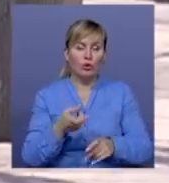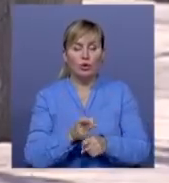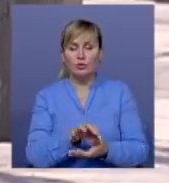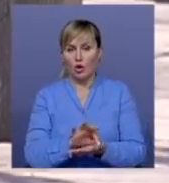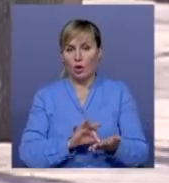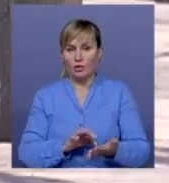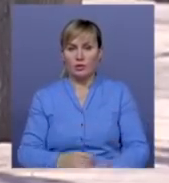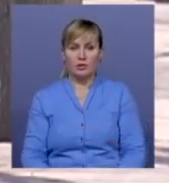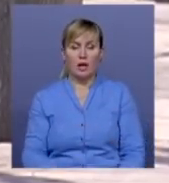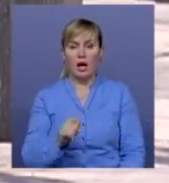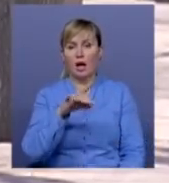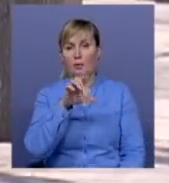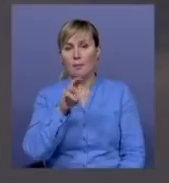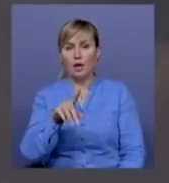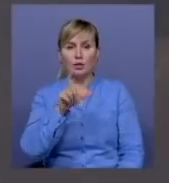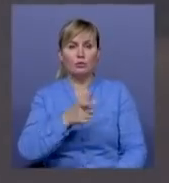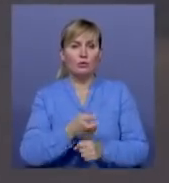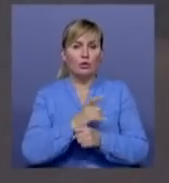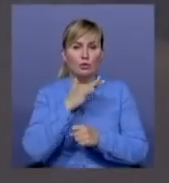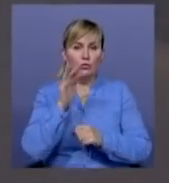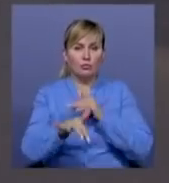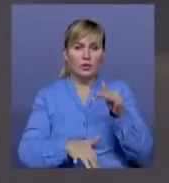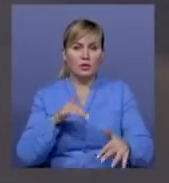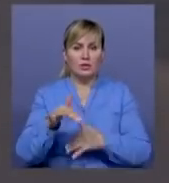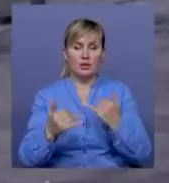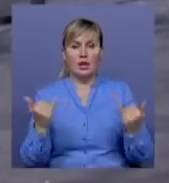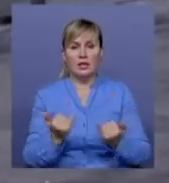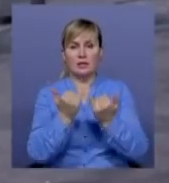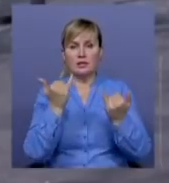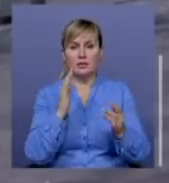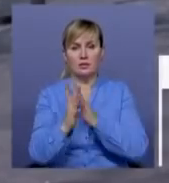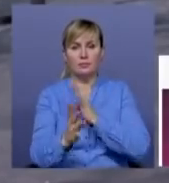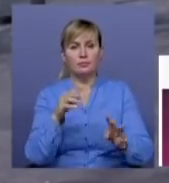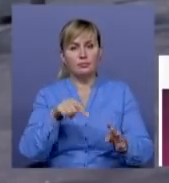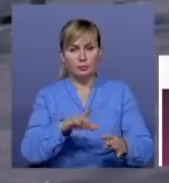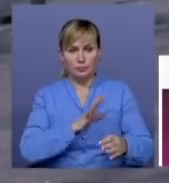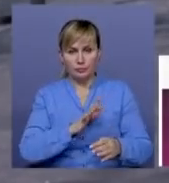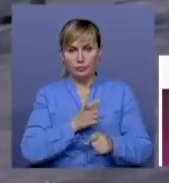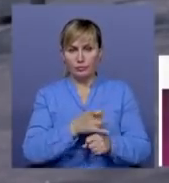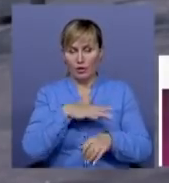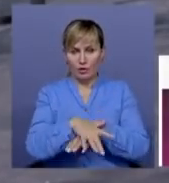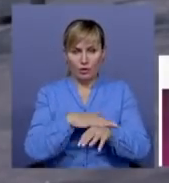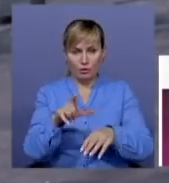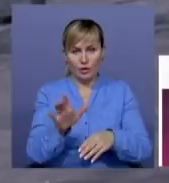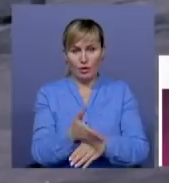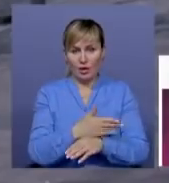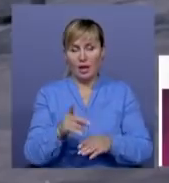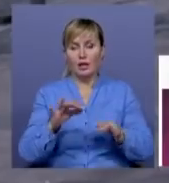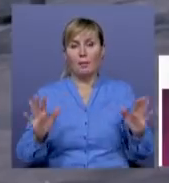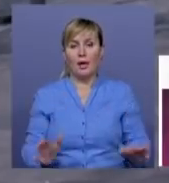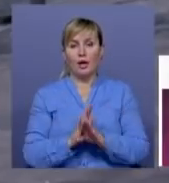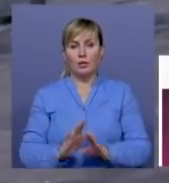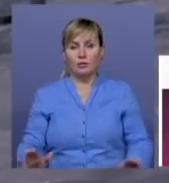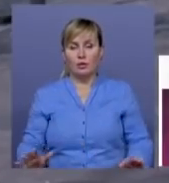случаях. Арбат – излюбленное место отдыха жителей и гостей Алматы. Обычно здесь бывает многолюдно. Люди гуляют и поют